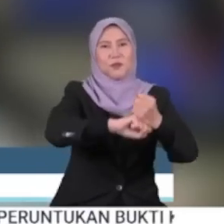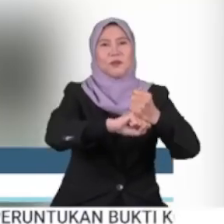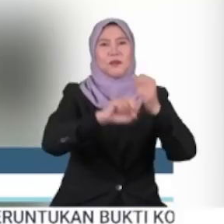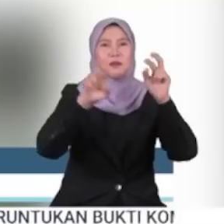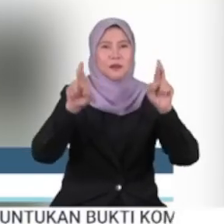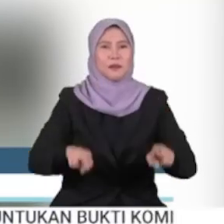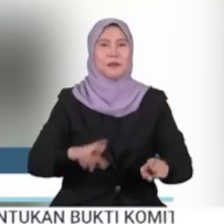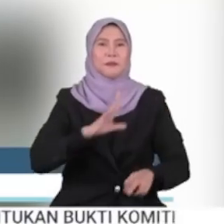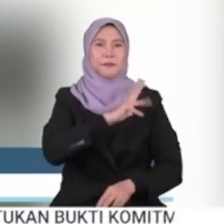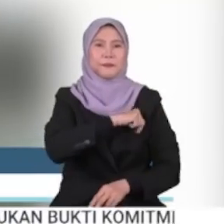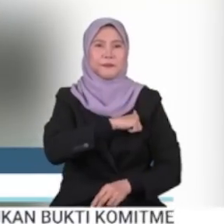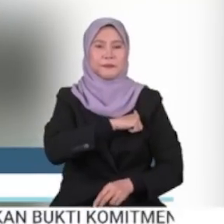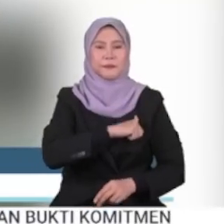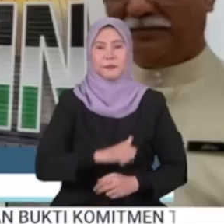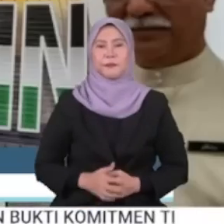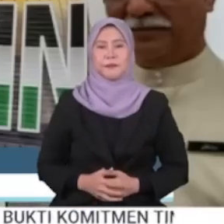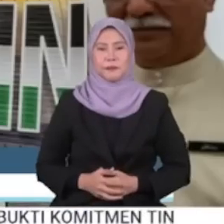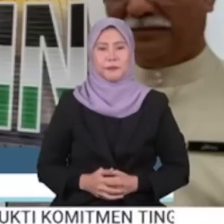Palestin.